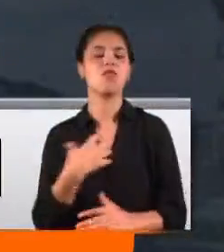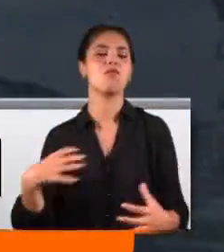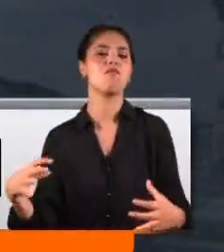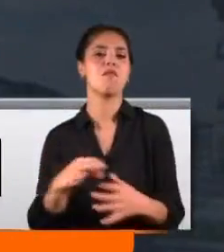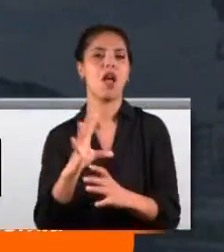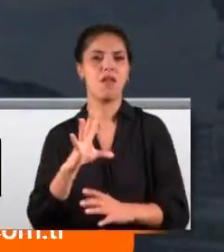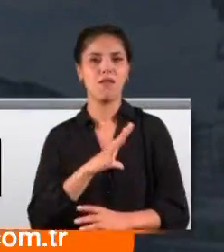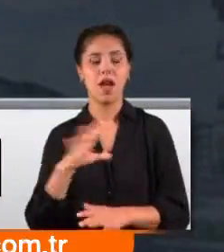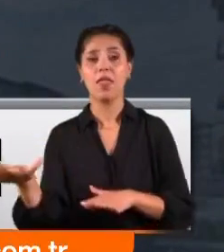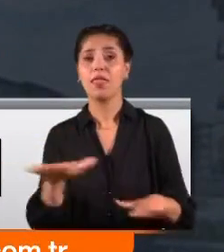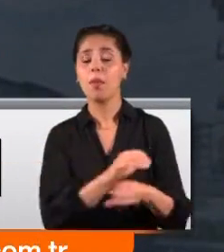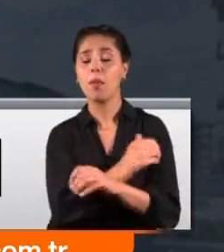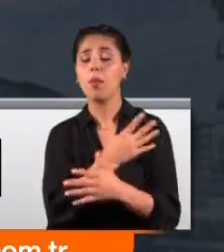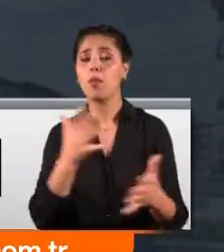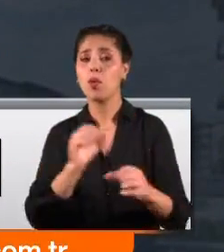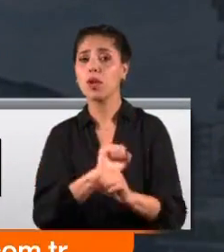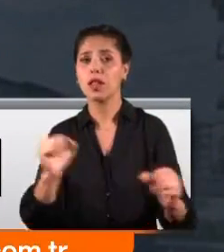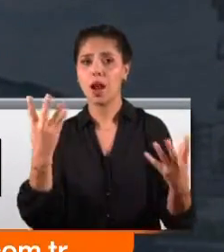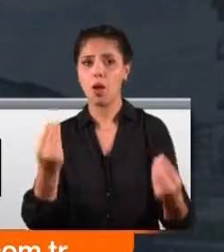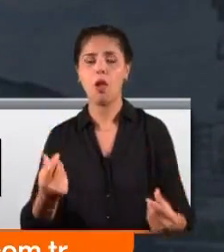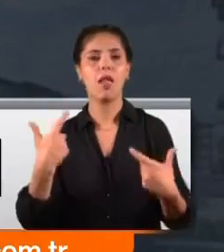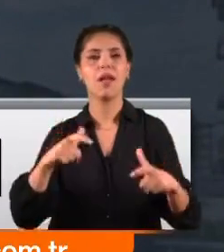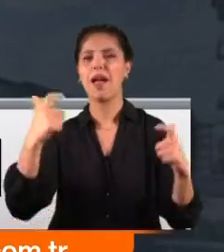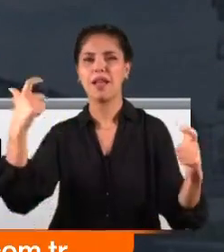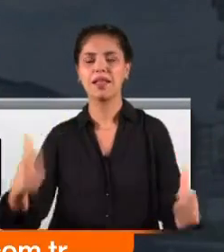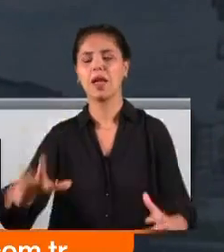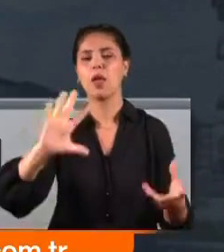bağlıyız. Depremde büyük hasar gören Hatay'da ise toplamda